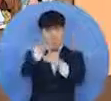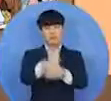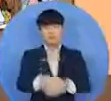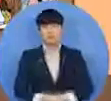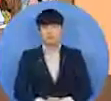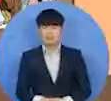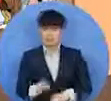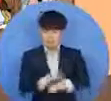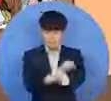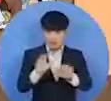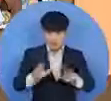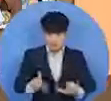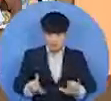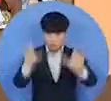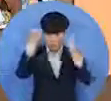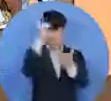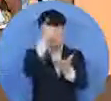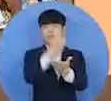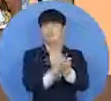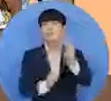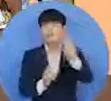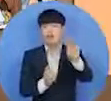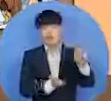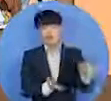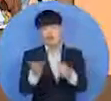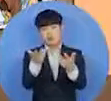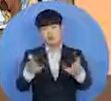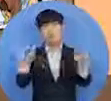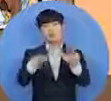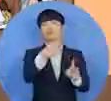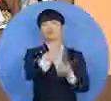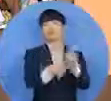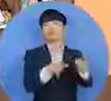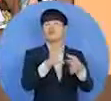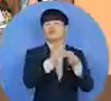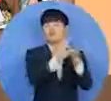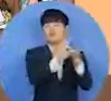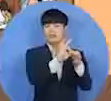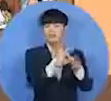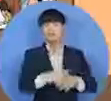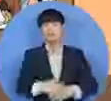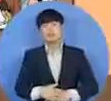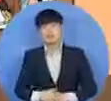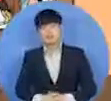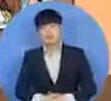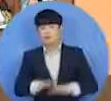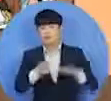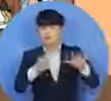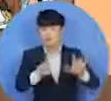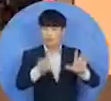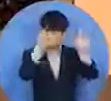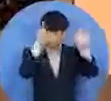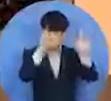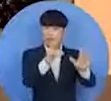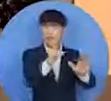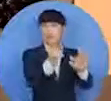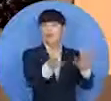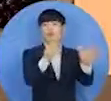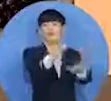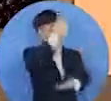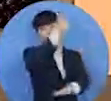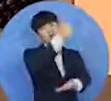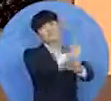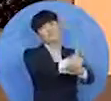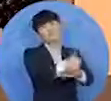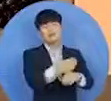다가왔습니다. 특히 올해 축제는 천안 삼거리 공원 명품화 사업과 관련해 같은 장소에서 마지막 축제가 될 것으로